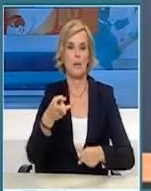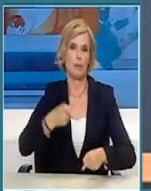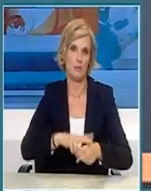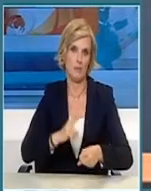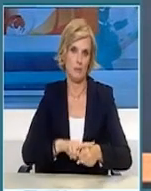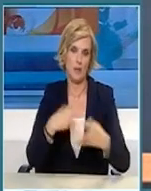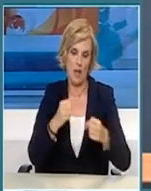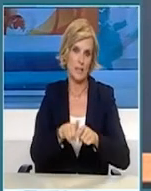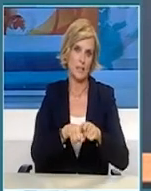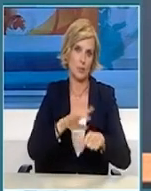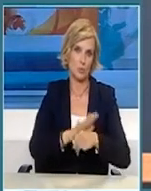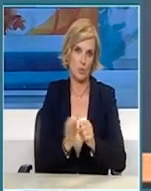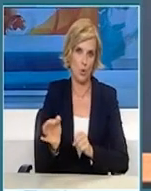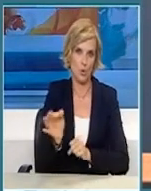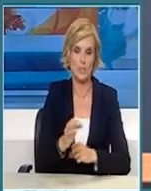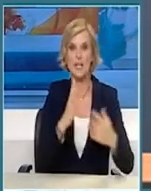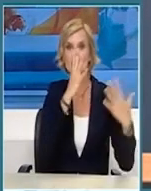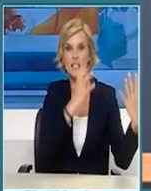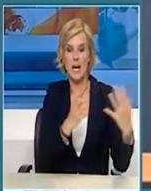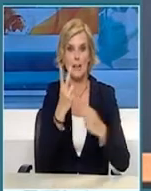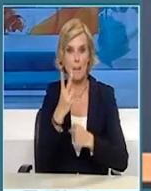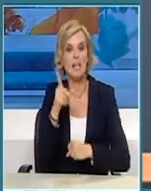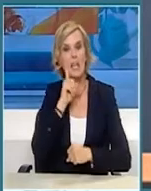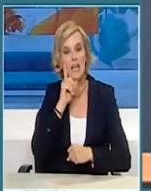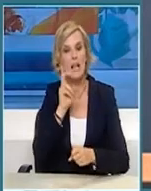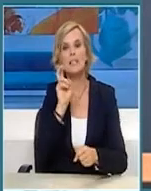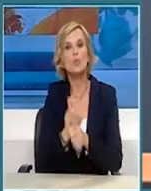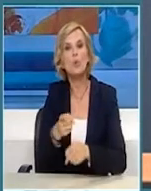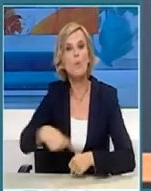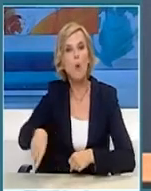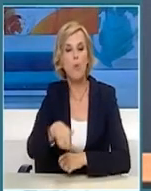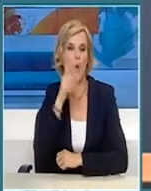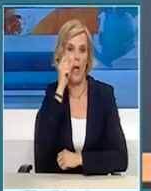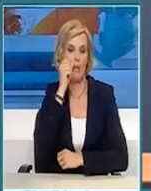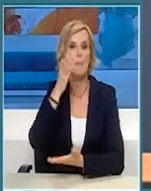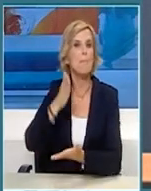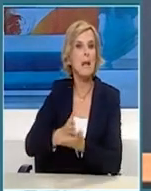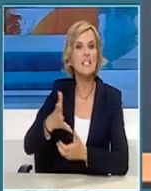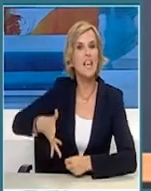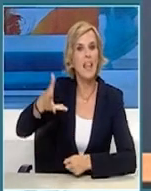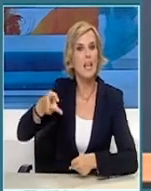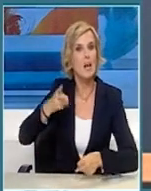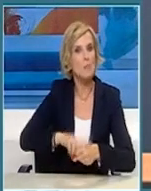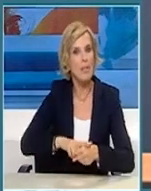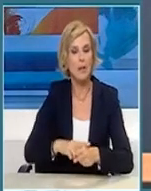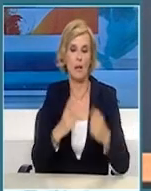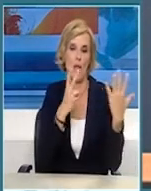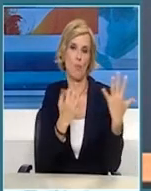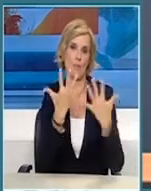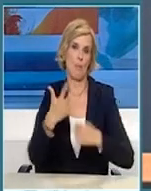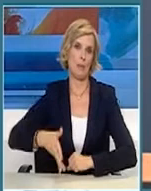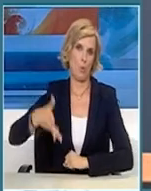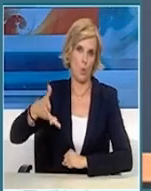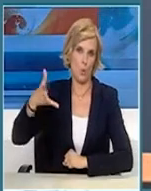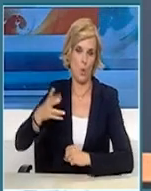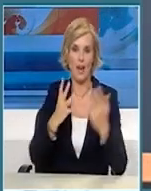κορονοϊό. 47 ήταν γυναίκες και οι υπόλοιποι άνδρες. Η διάμεση ηλικία των θανόντων συμπολιτών μας ήταν τα 75 έτη.